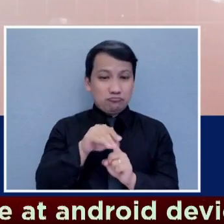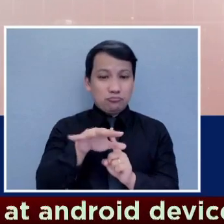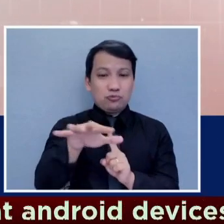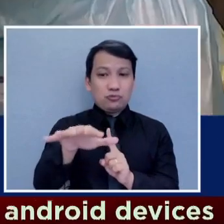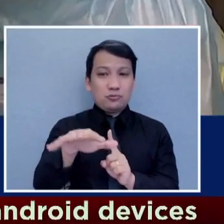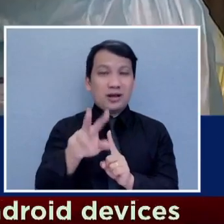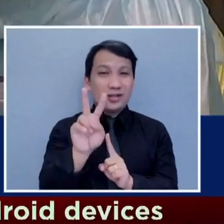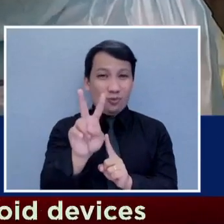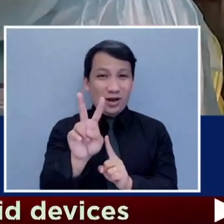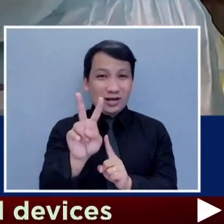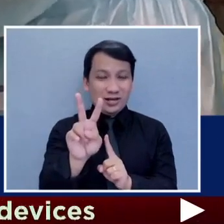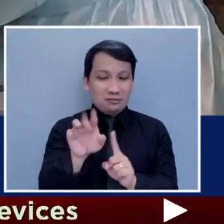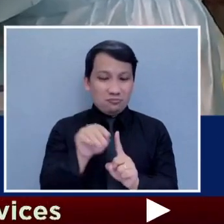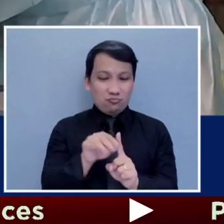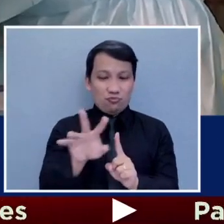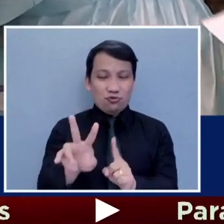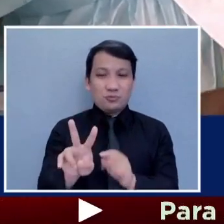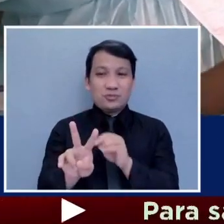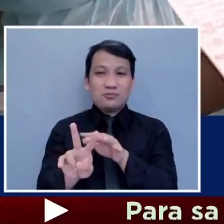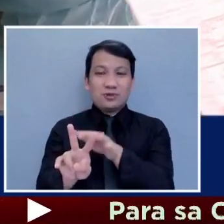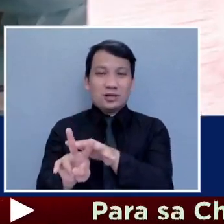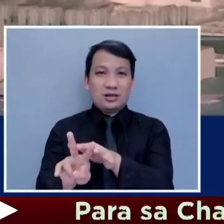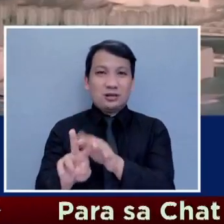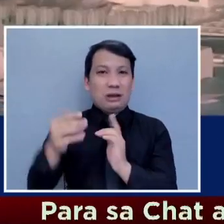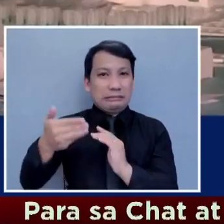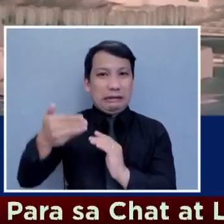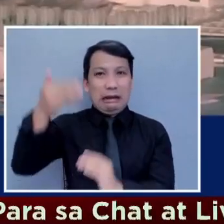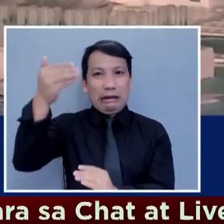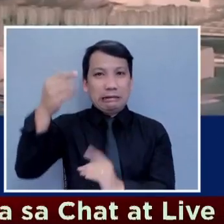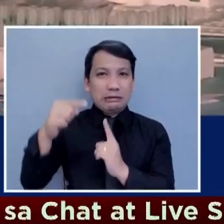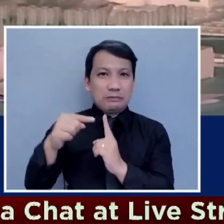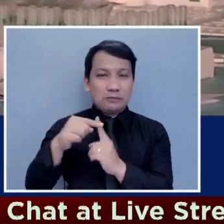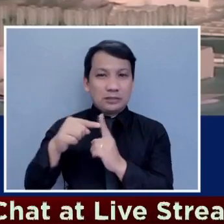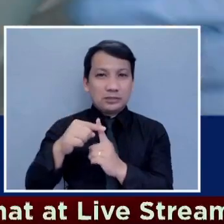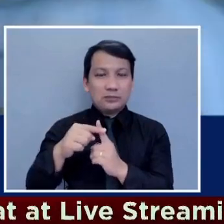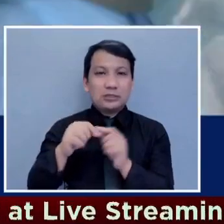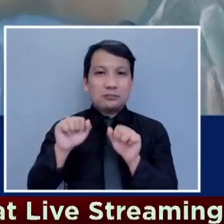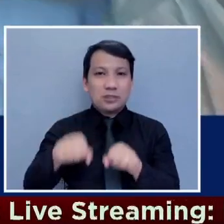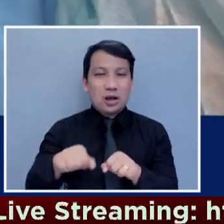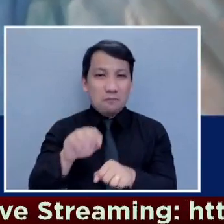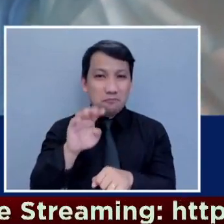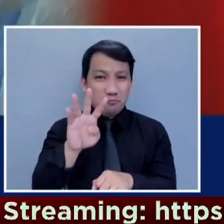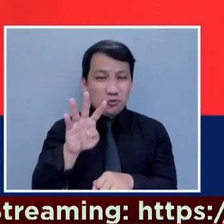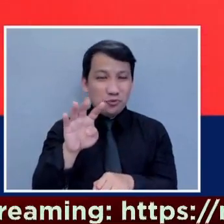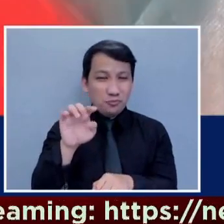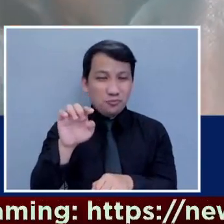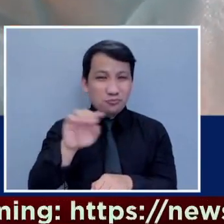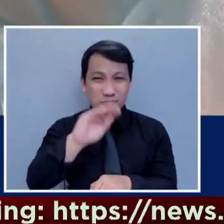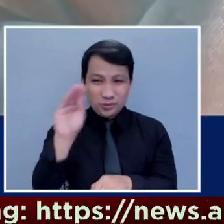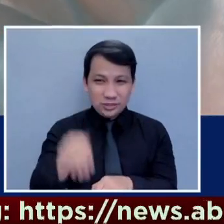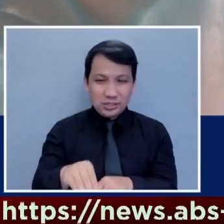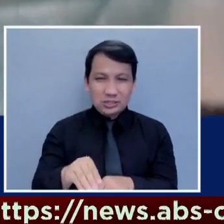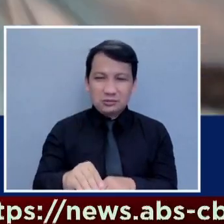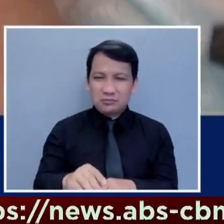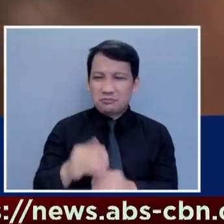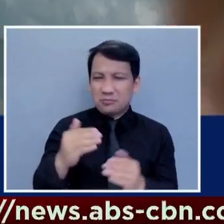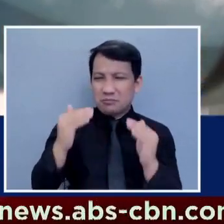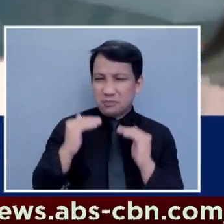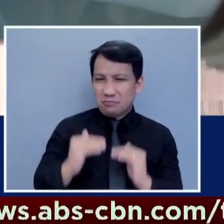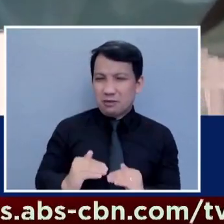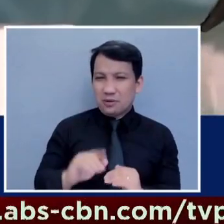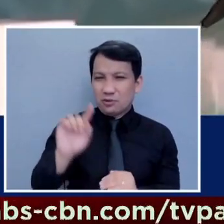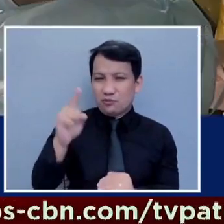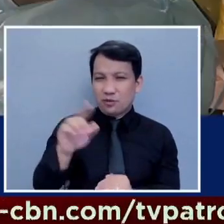tao. Tumaas na rin ang positivity rate sa NCR na ngayon nasa 4%. Mababa lang ito ng 1% kumpara